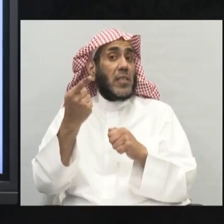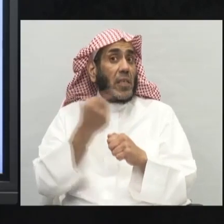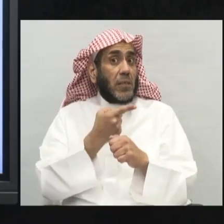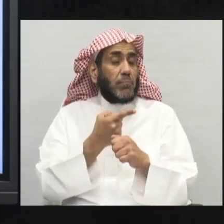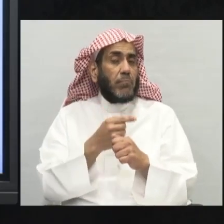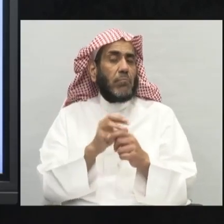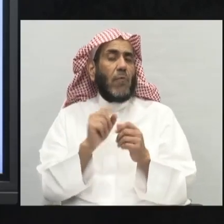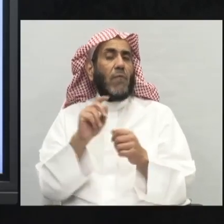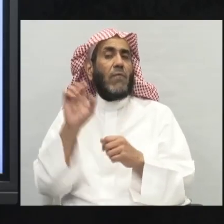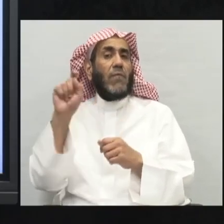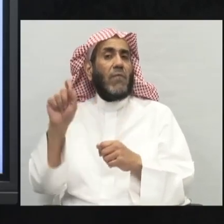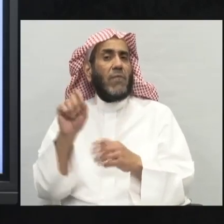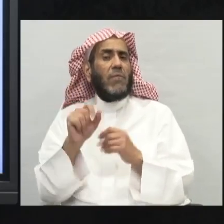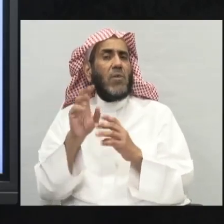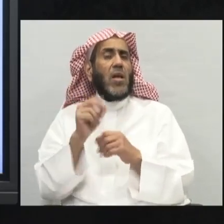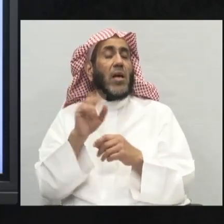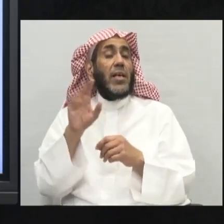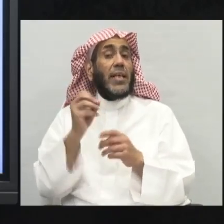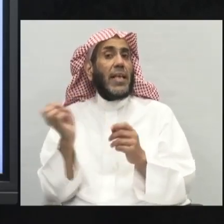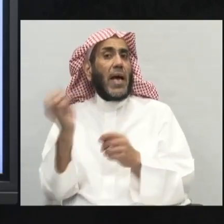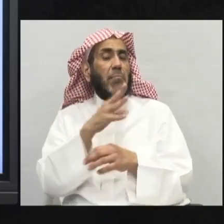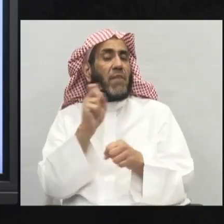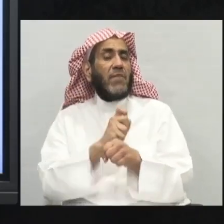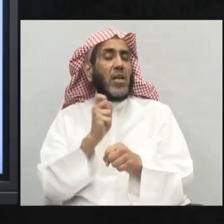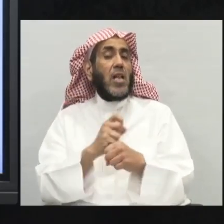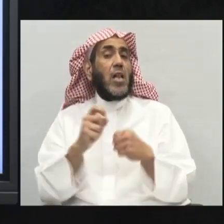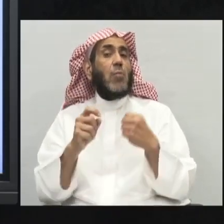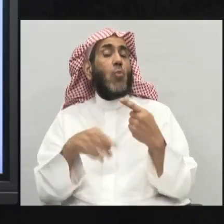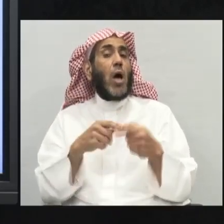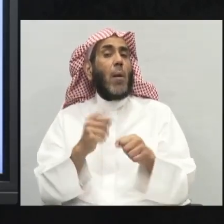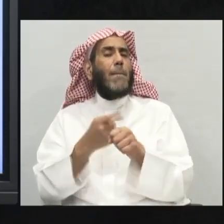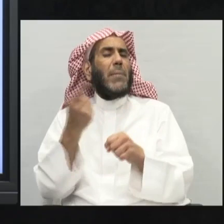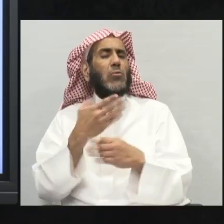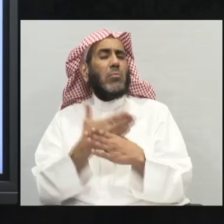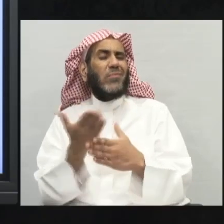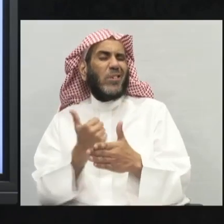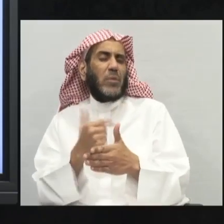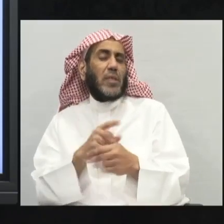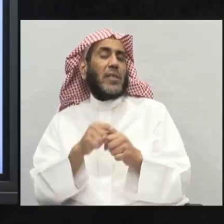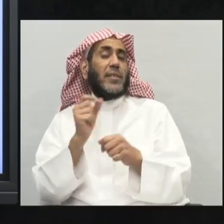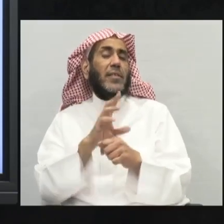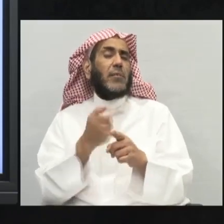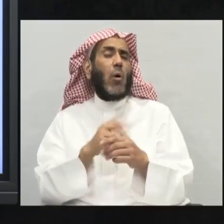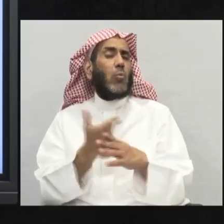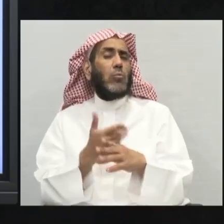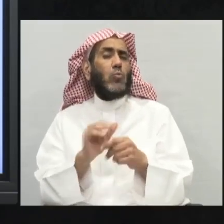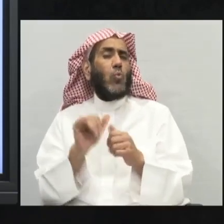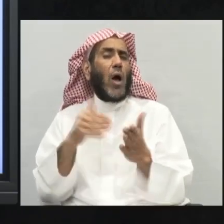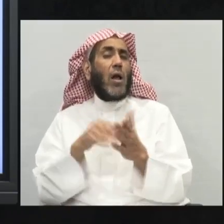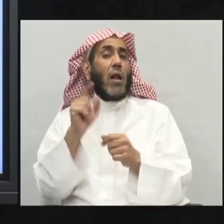فلن اداه نصب يرمي فعل مضارع منصوب وعلامه نصبه